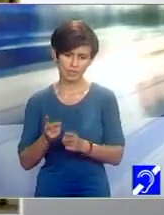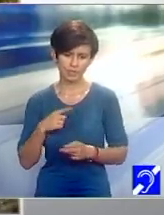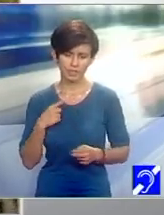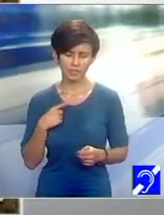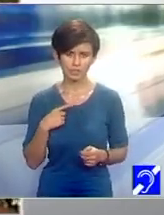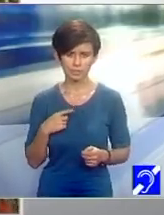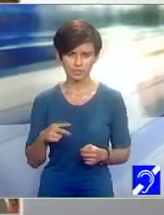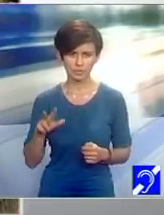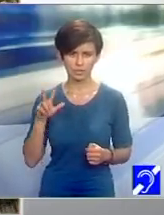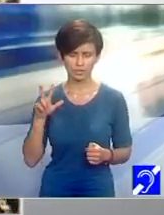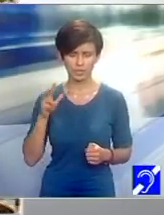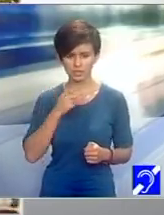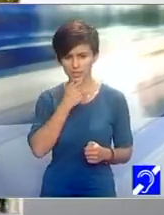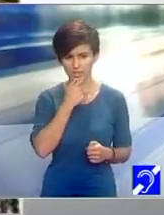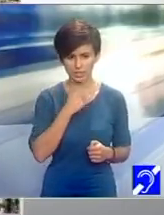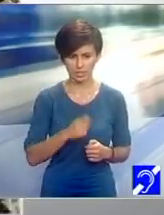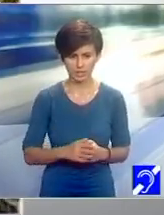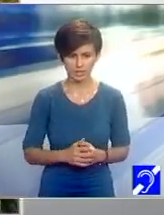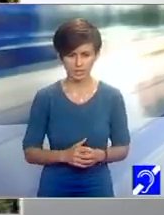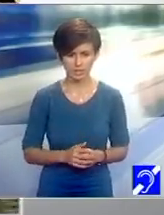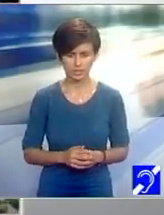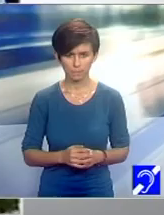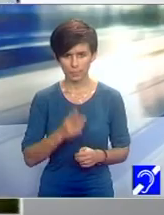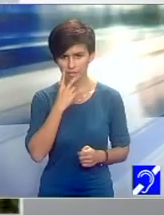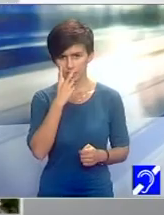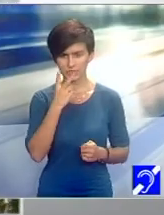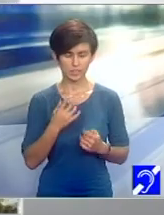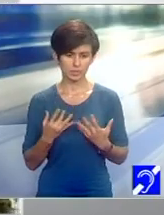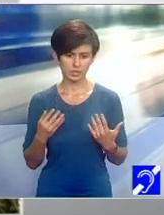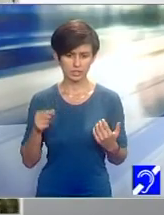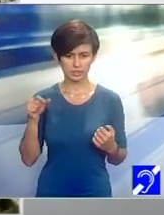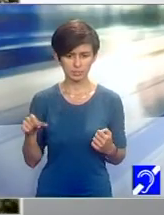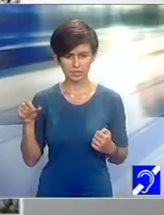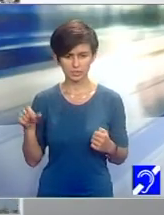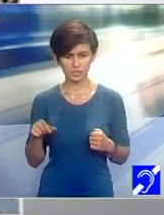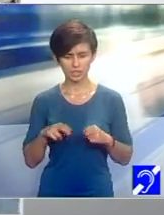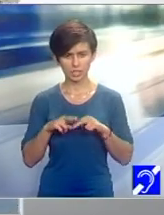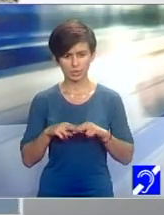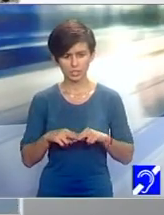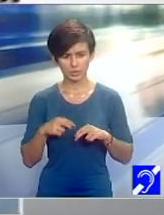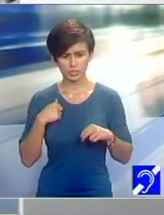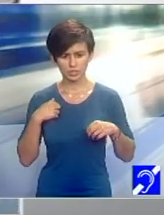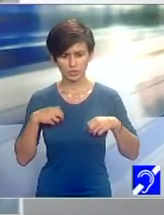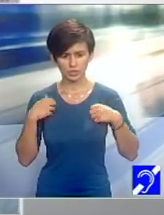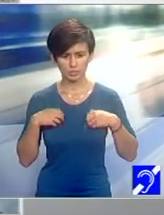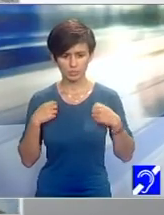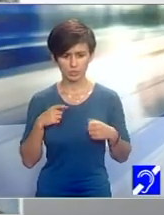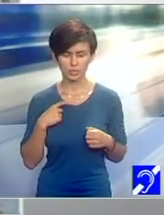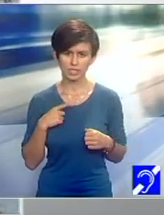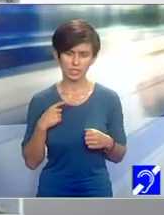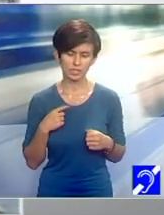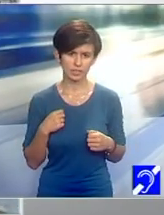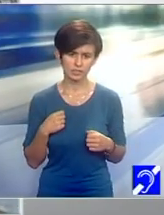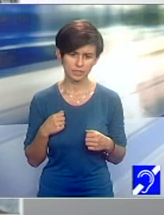Să vedem din ce intrați, câți au rămas. Și însă mă bucur că e domnul Fostul Laslu, poate că